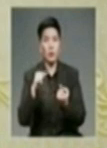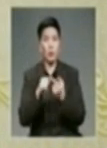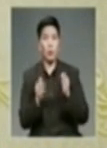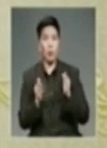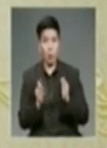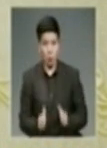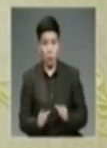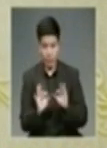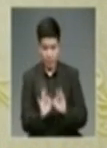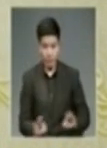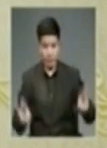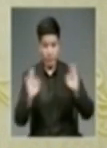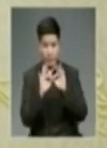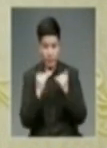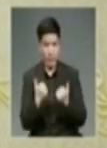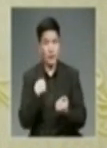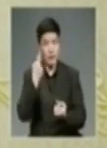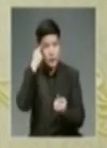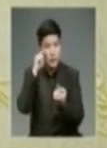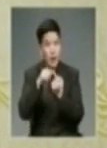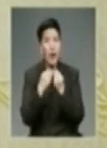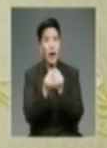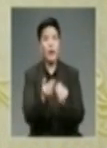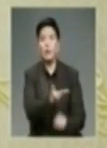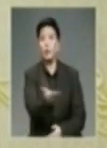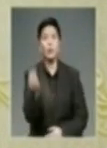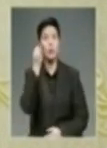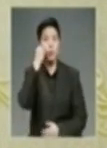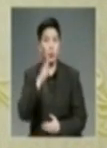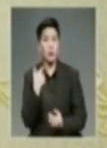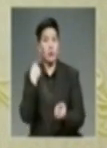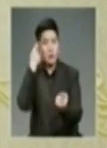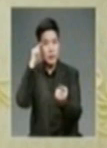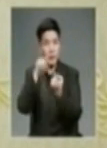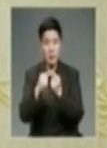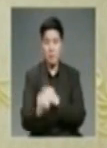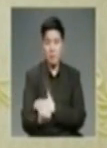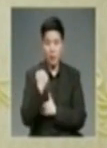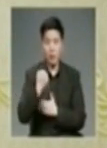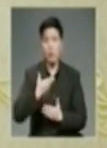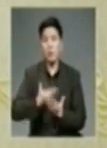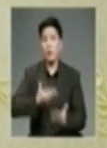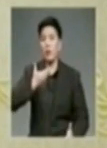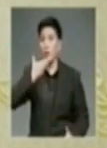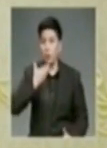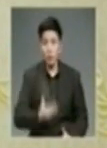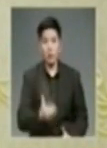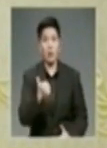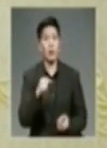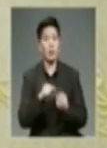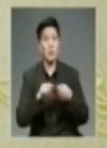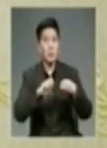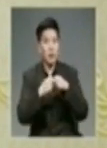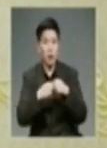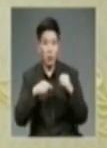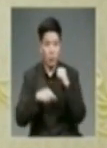ย์และชุมชนจะสามารถนำพาทุกคนและประเทศชาติไปสู่ความมั่นคงมั่งคั่งและยั่งยืนและหลุดพ้นกับจาก